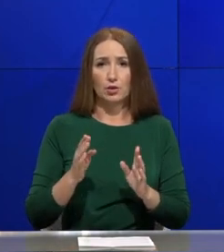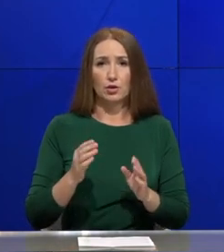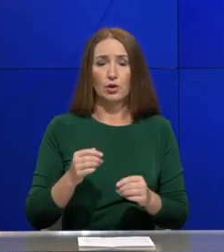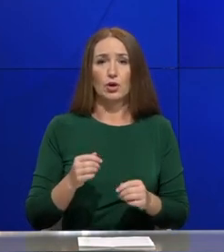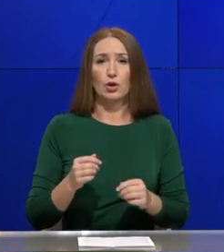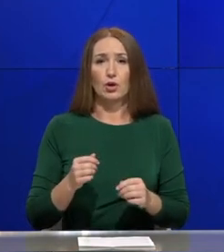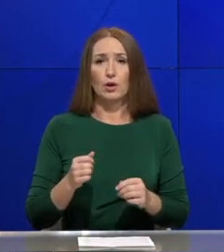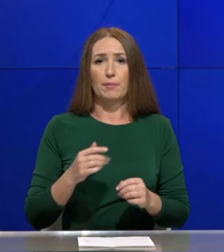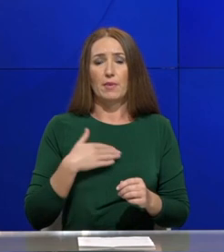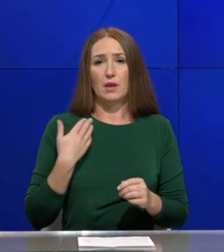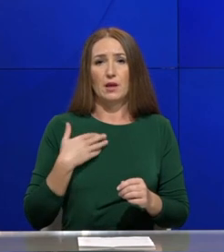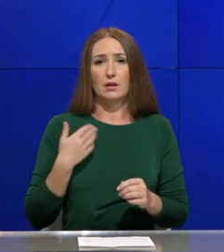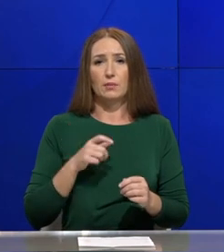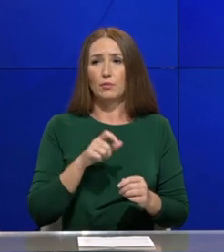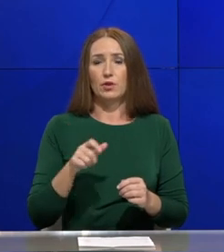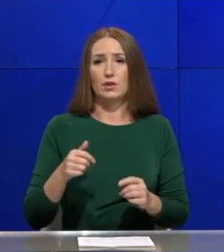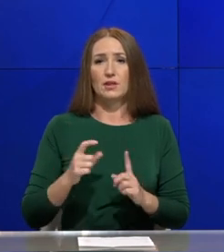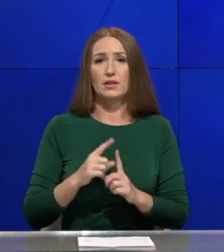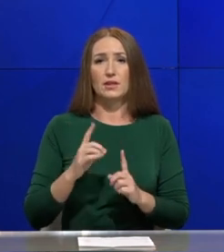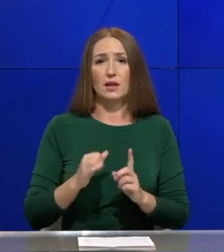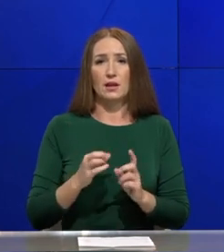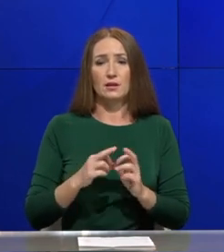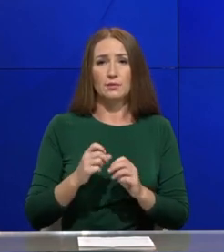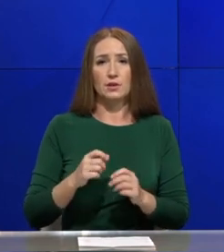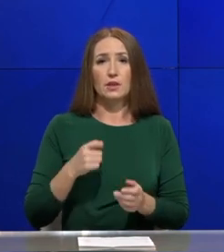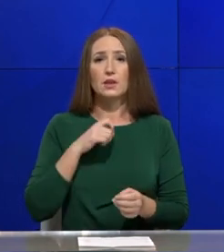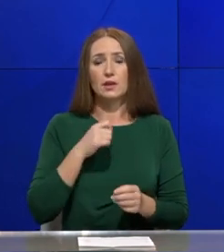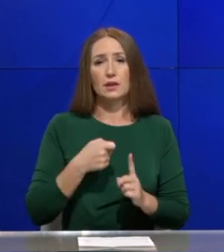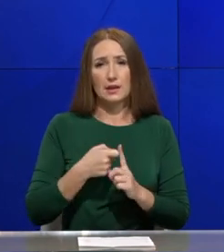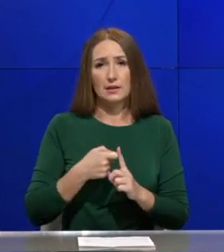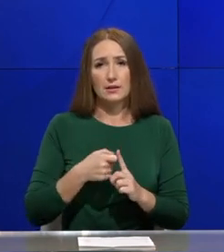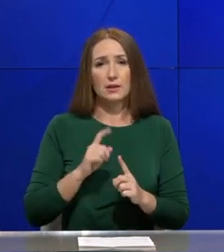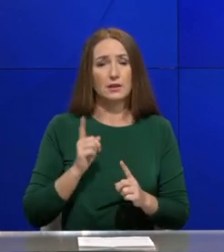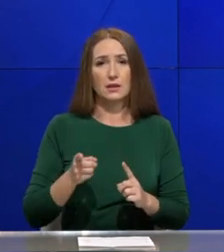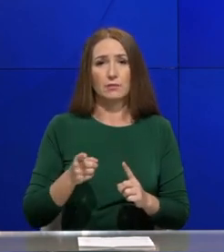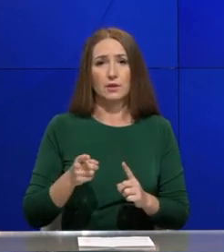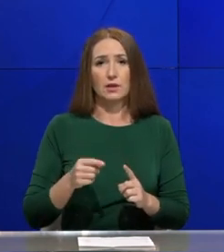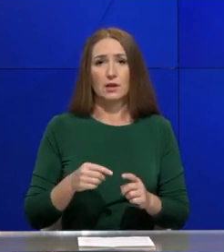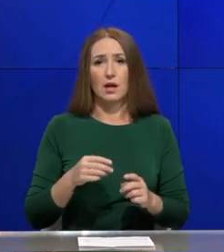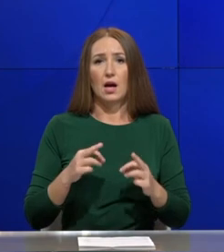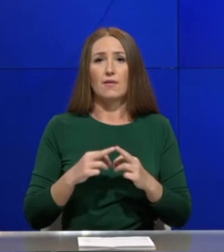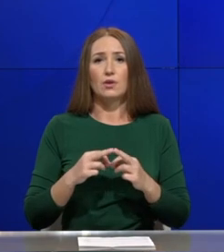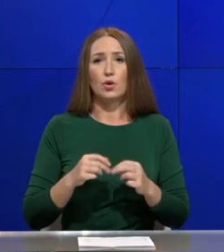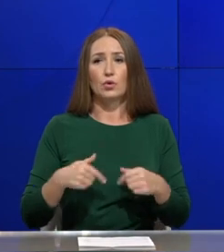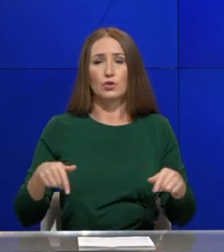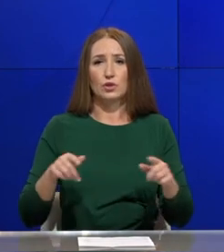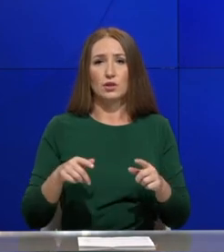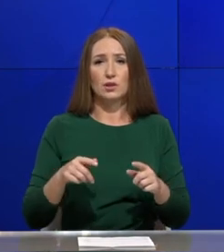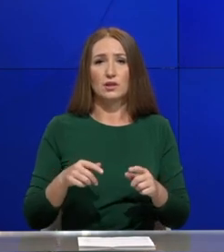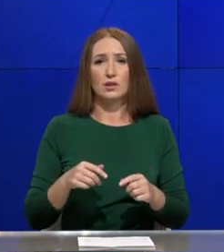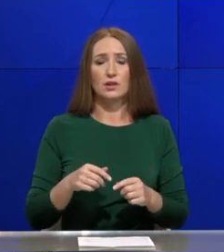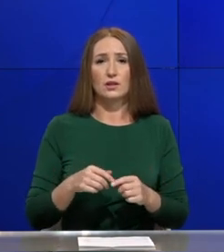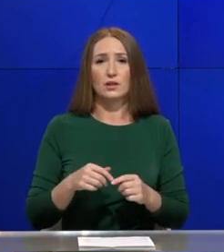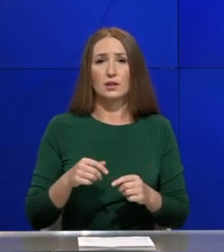mladima, porodicama i dijaspori. Kalesija treba biti afirmativno okruženje za inicijative civilnog